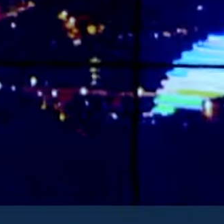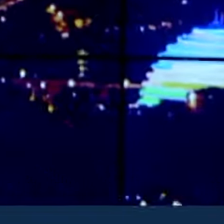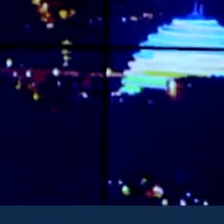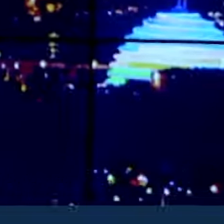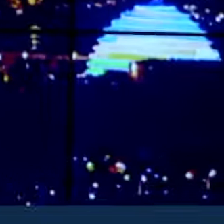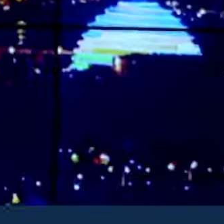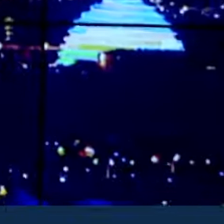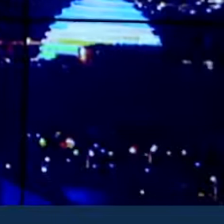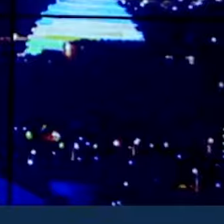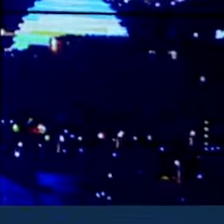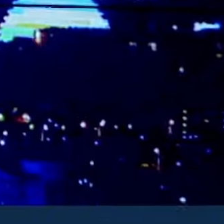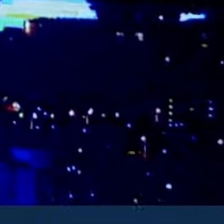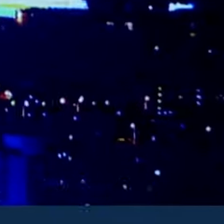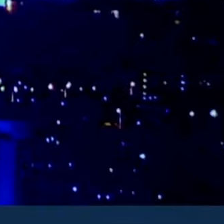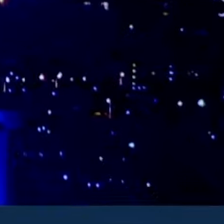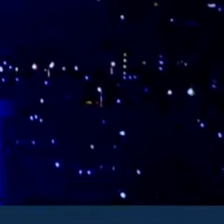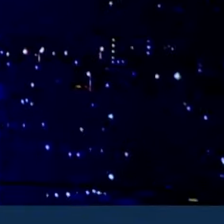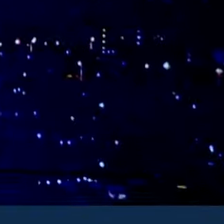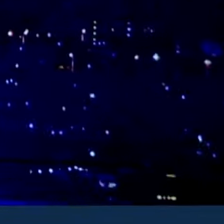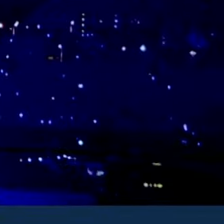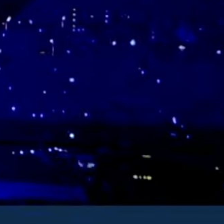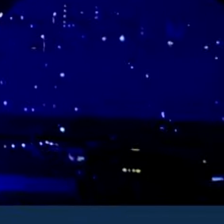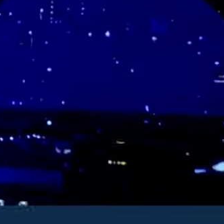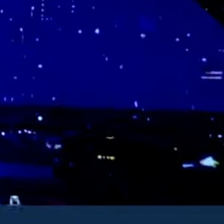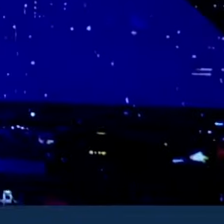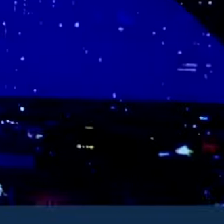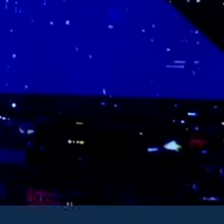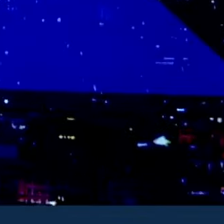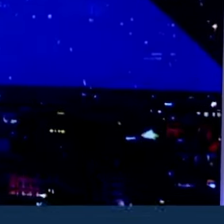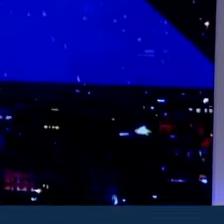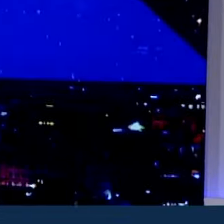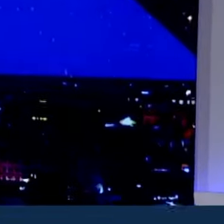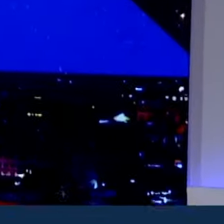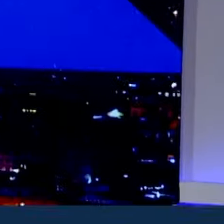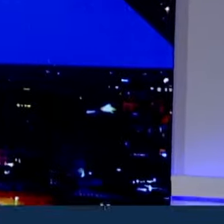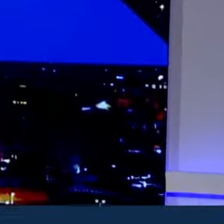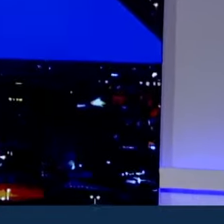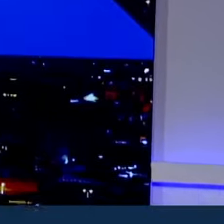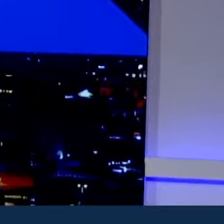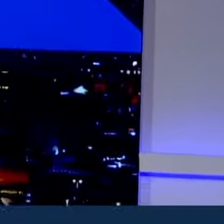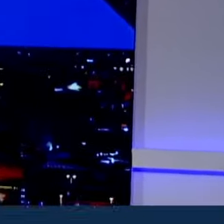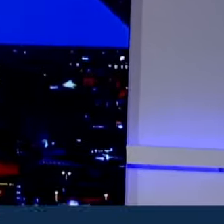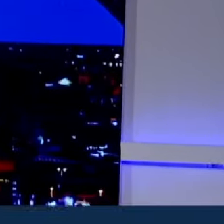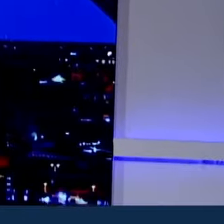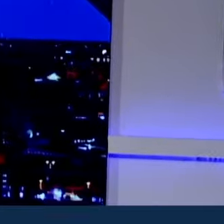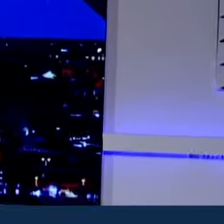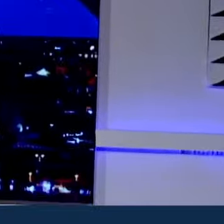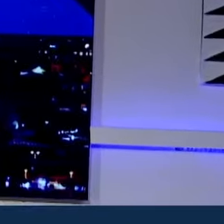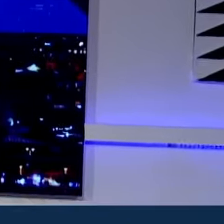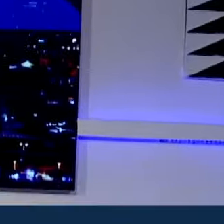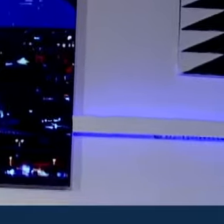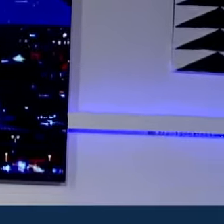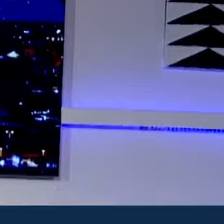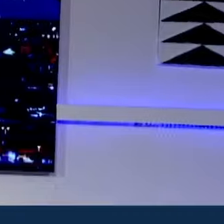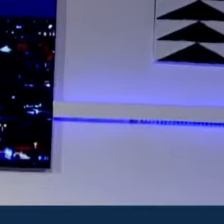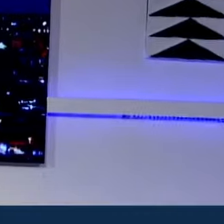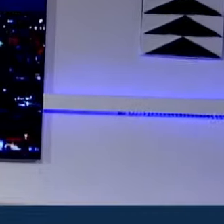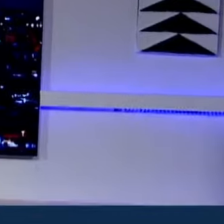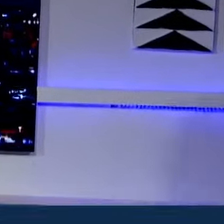romantically you so amazing oh ya bijogo baby girl to